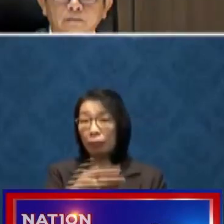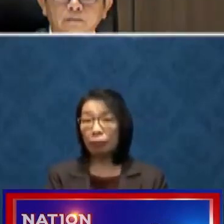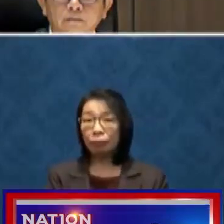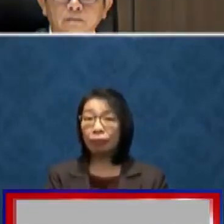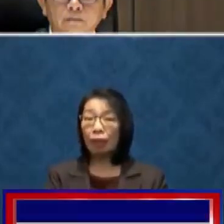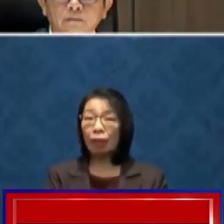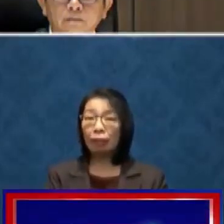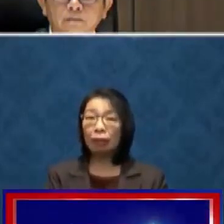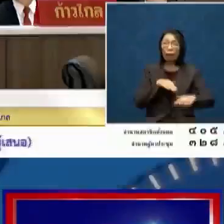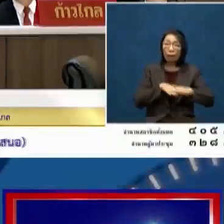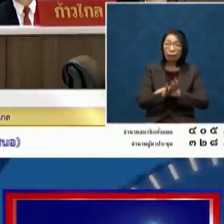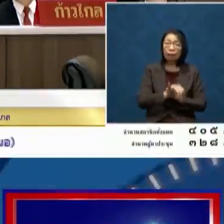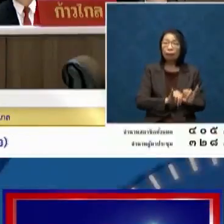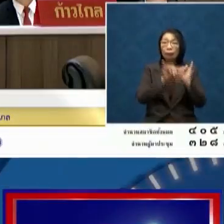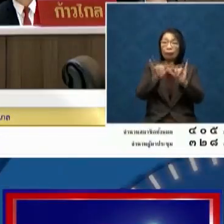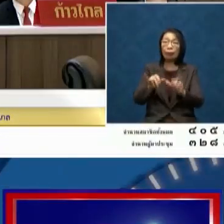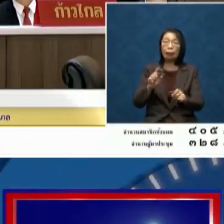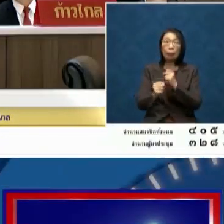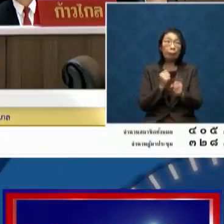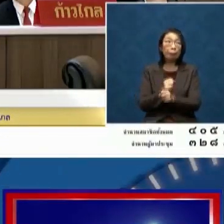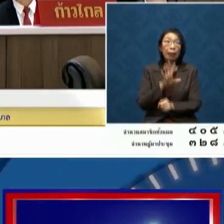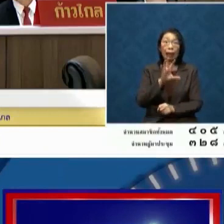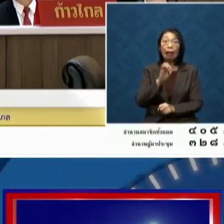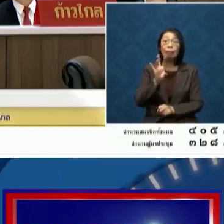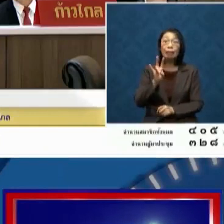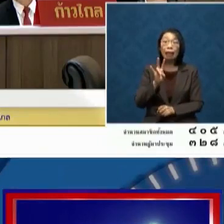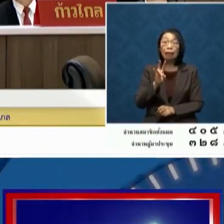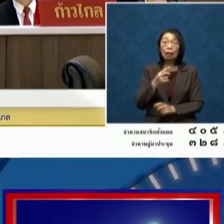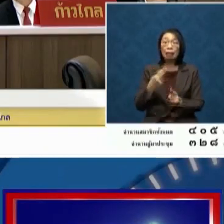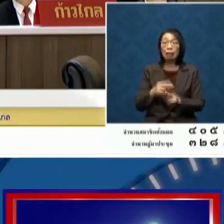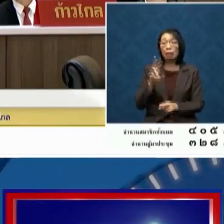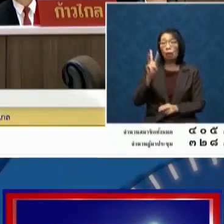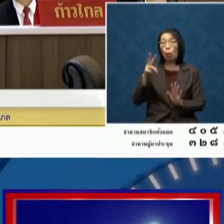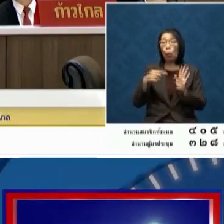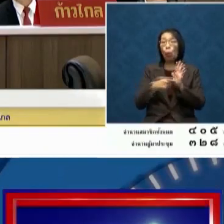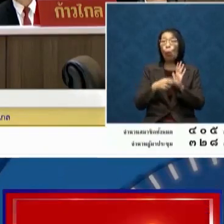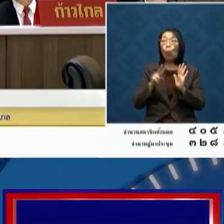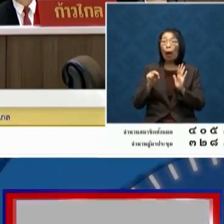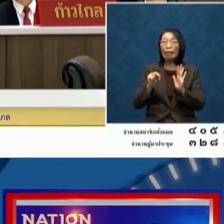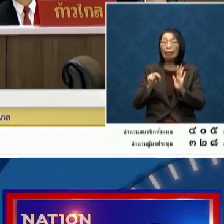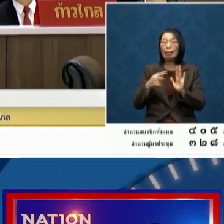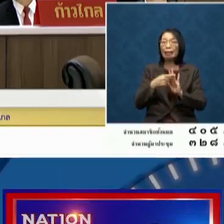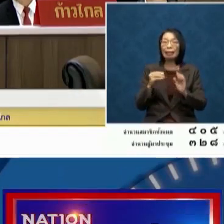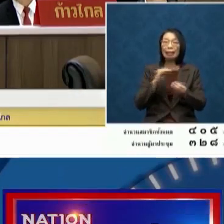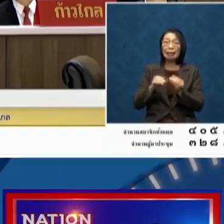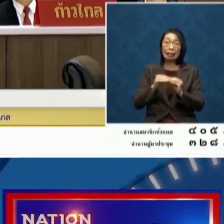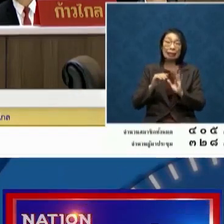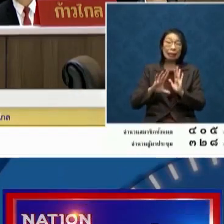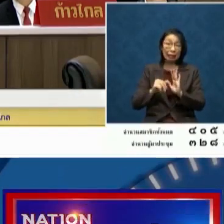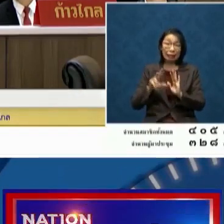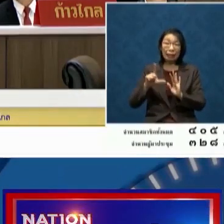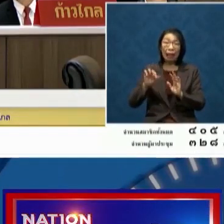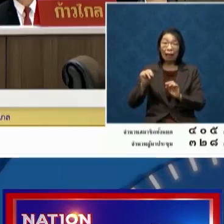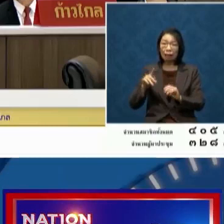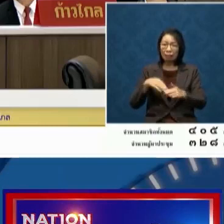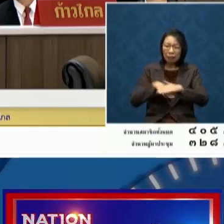นะฮะปัญหากันมาเพราะว่าแต่ละพรรคก็ต้องการที่จะได้คะแนนเสียงในการเลือกตั้งที่จะเกิดขึ้นนะฮะฉะนั้นก็